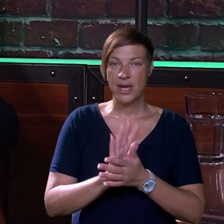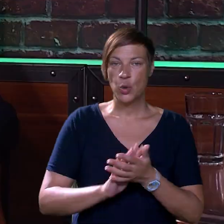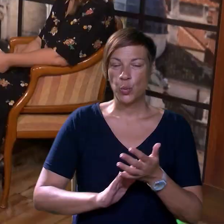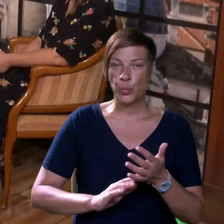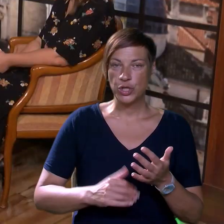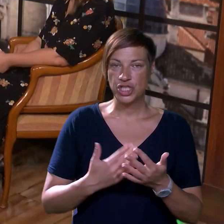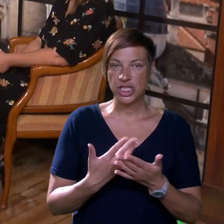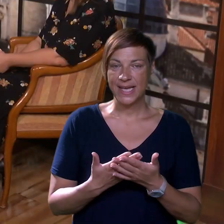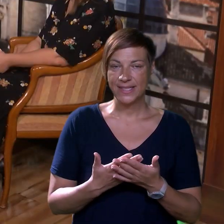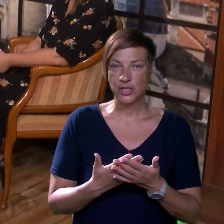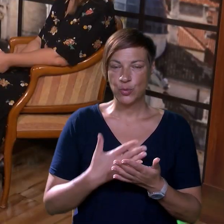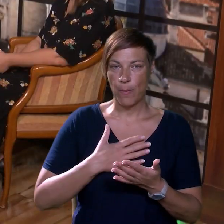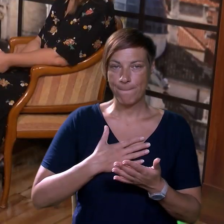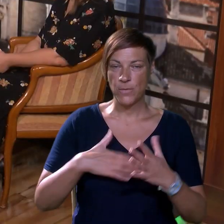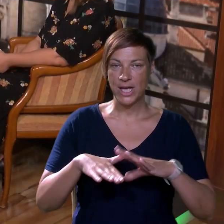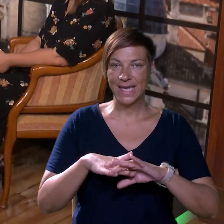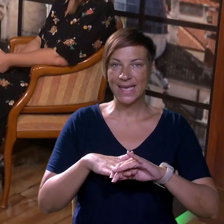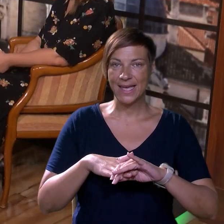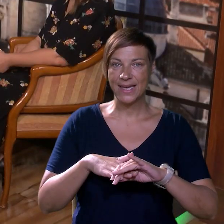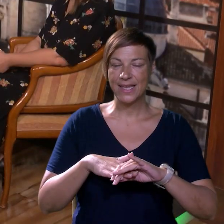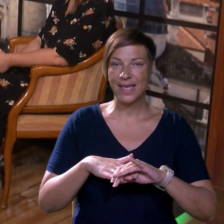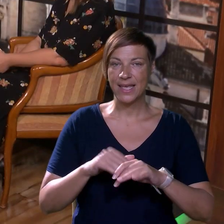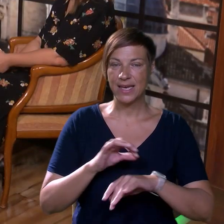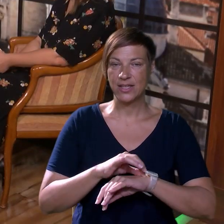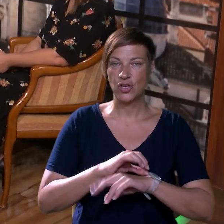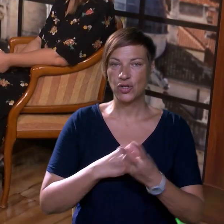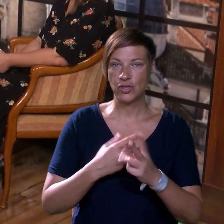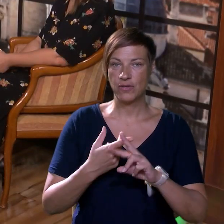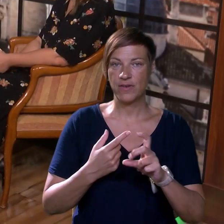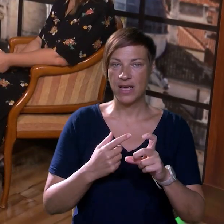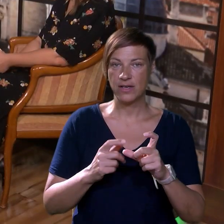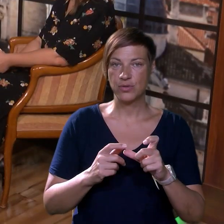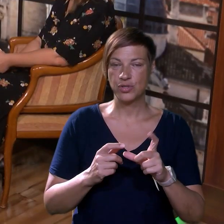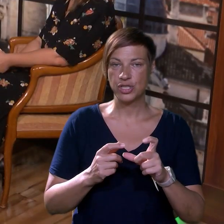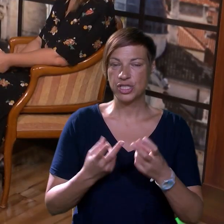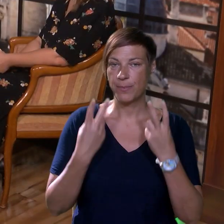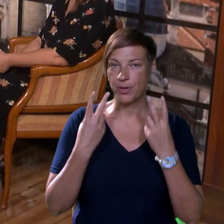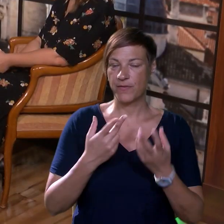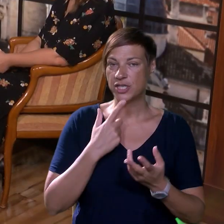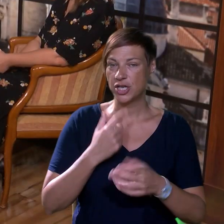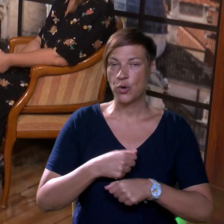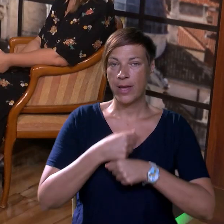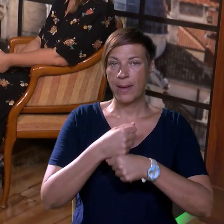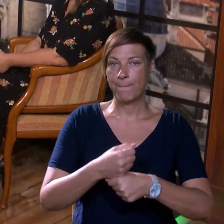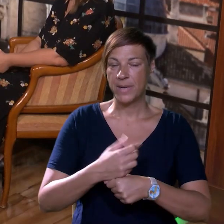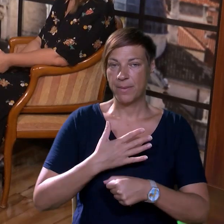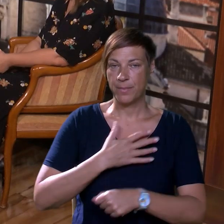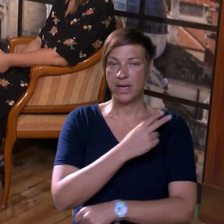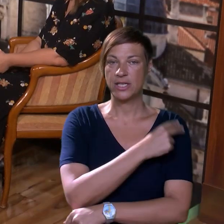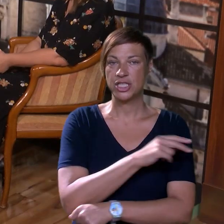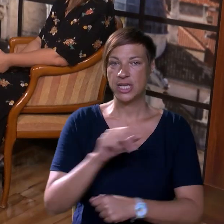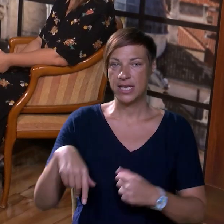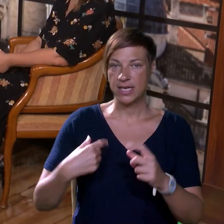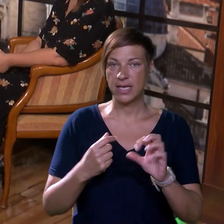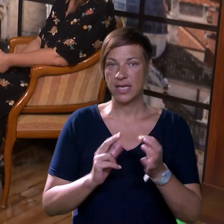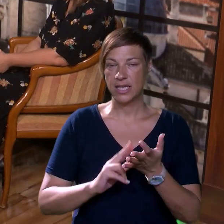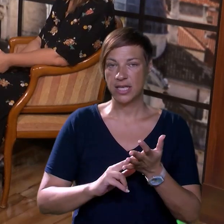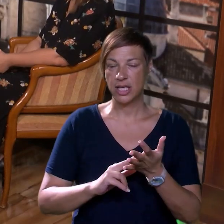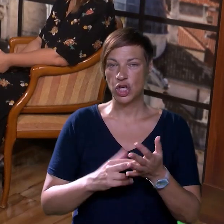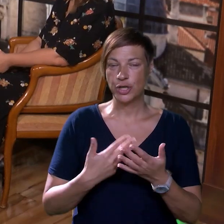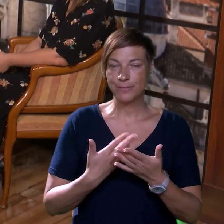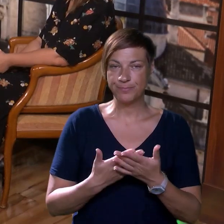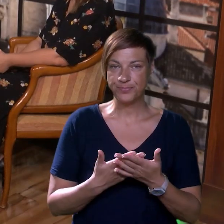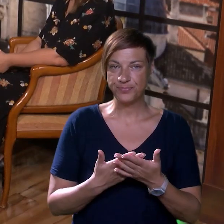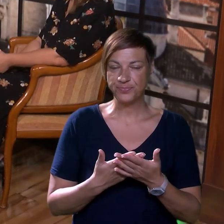početku moje karijere dr. Vlahušić je bio jako važan, koji me podržavao, pa onda moj šef i on, prvi